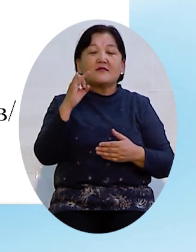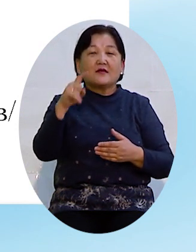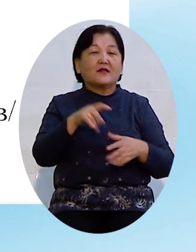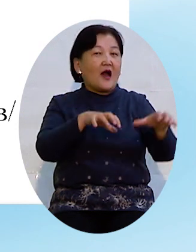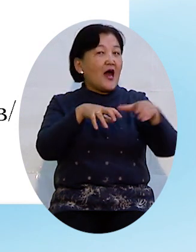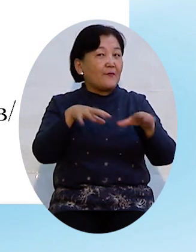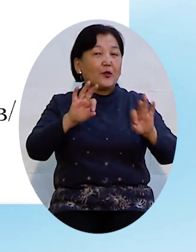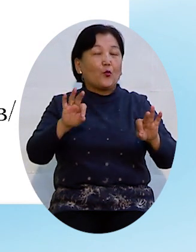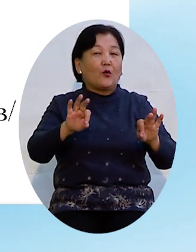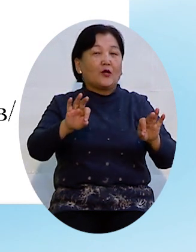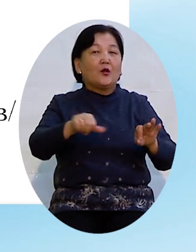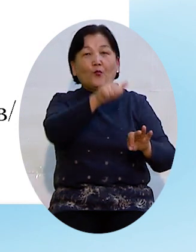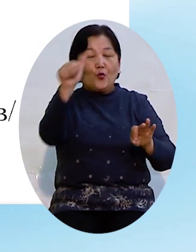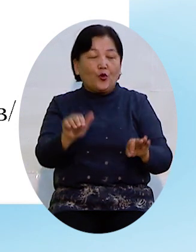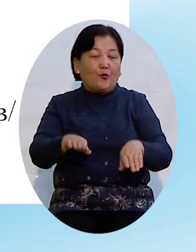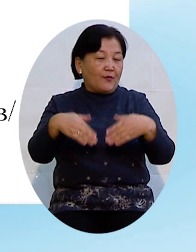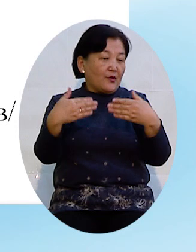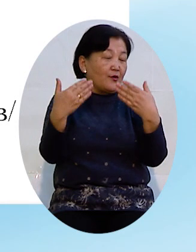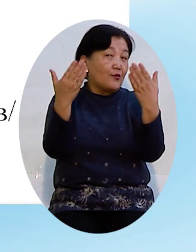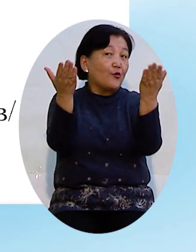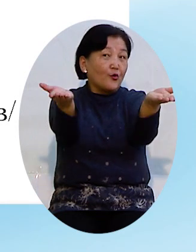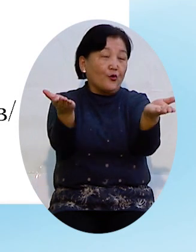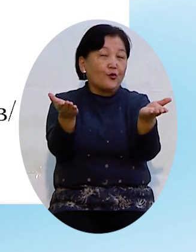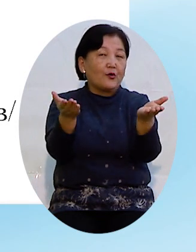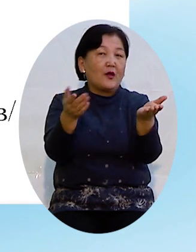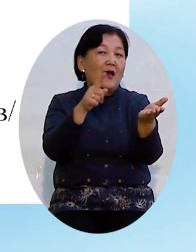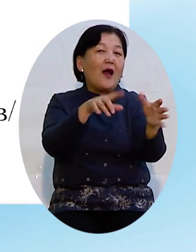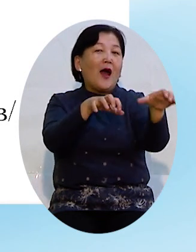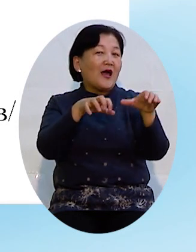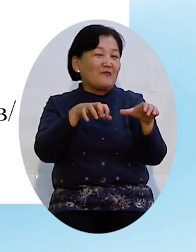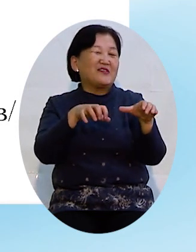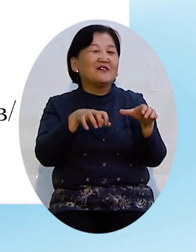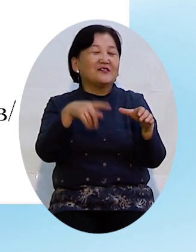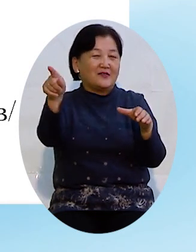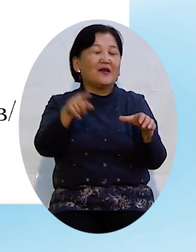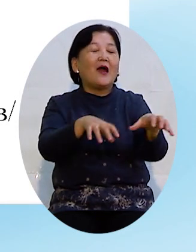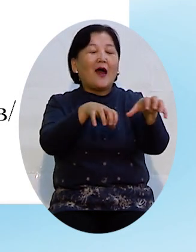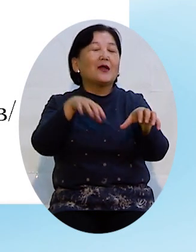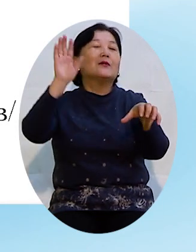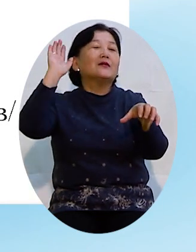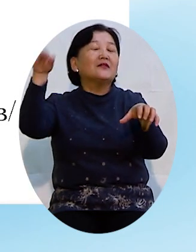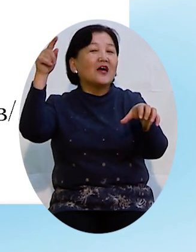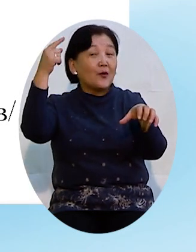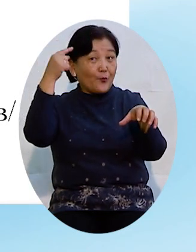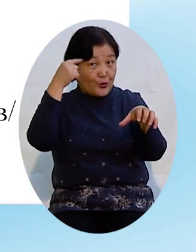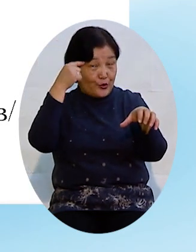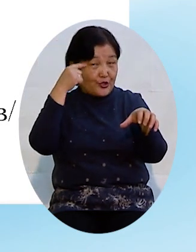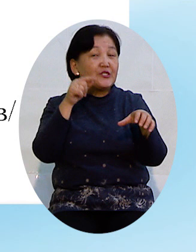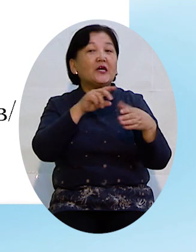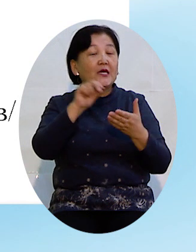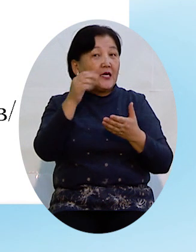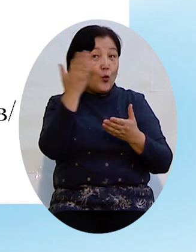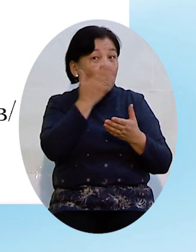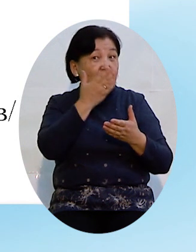бусдад баг саг юм өгөх. Харамчийнх нь яадаг бол гар тэнийхгүй дээ гэж их дотор гардаг шүү дээ тийм ээ